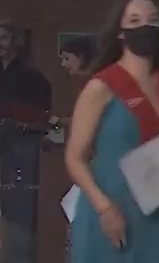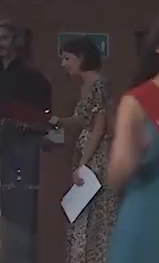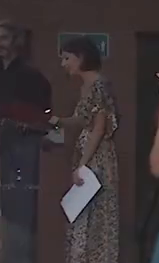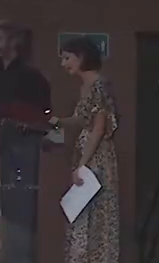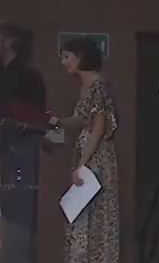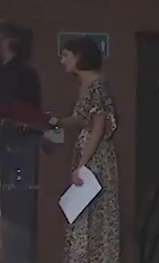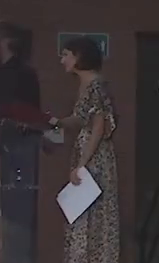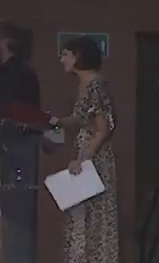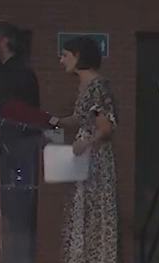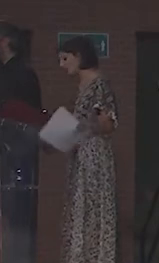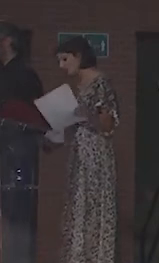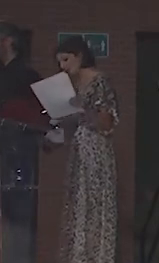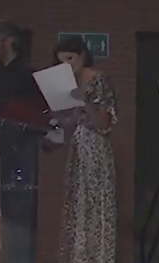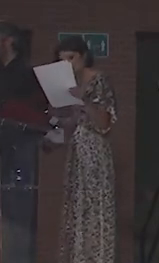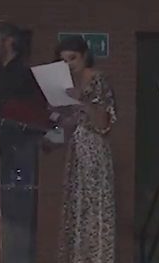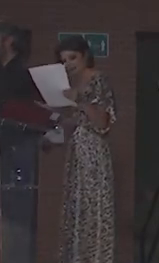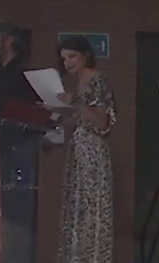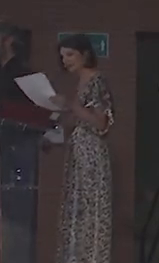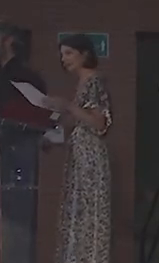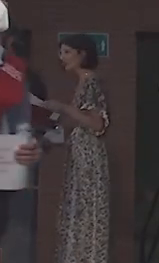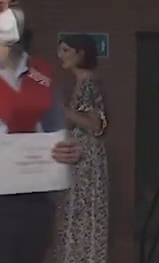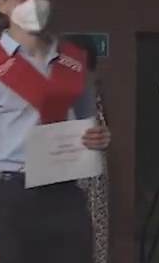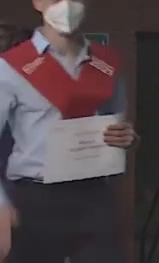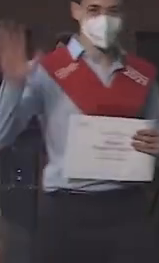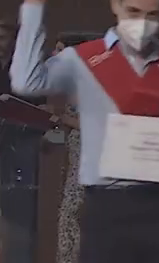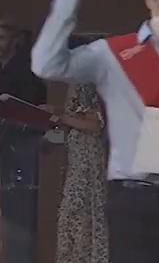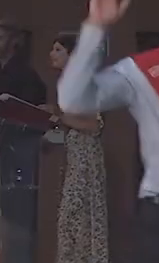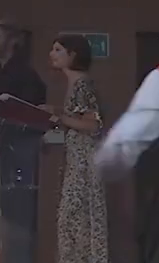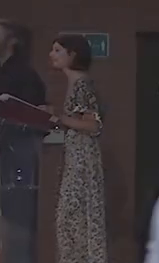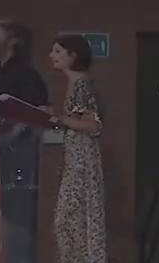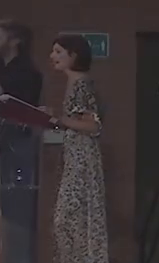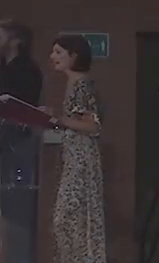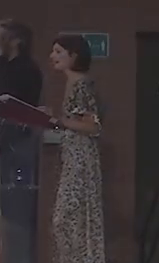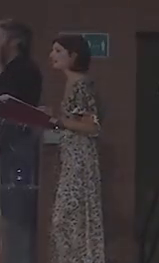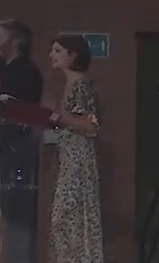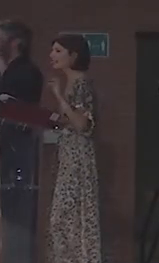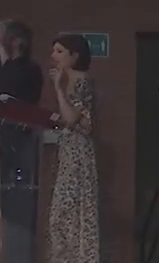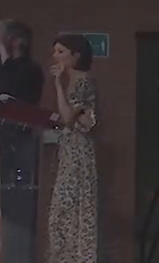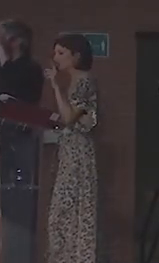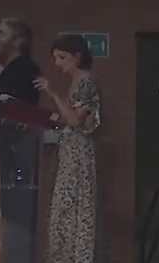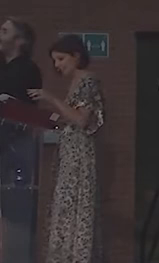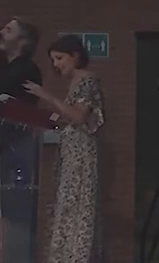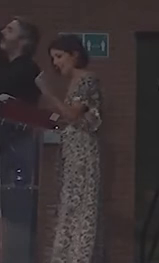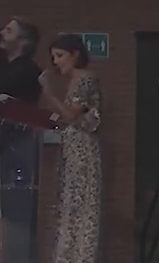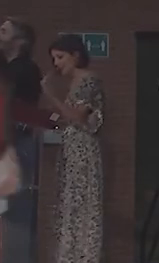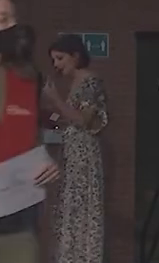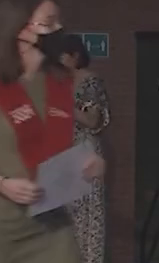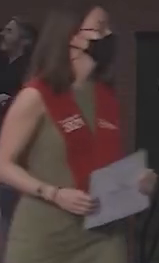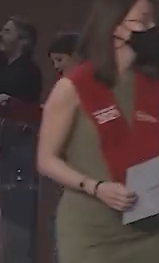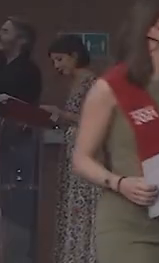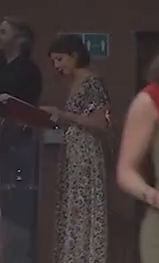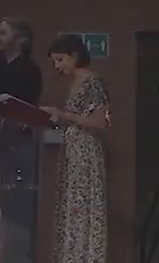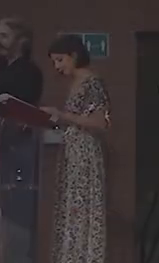I Mar Fabregat Riesco. Un fort aplaudiment. A veure els del fons i els de